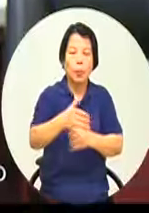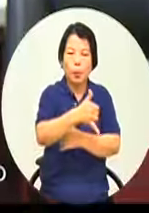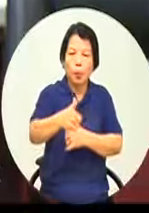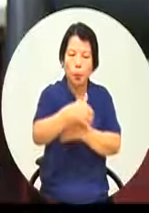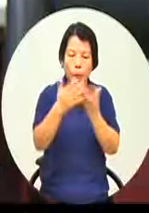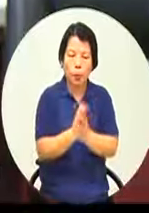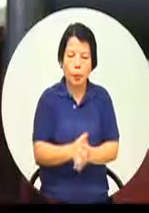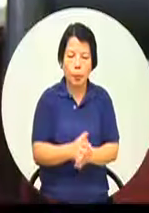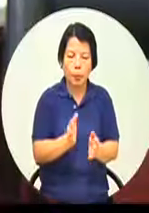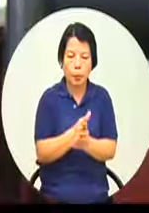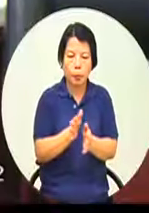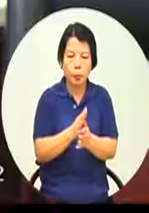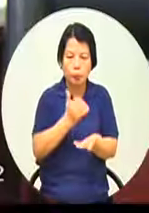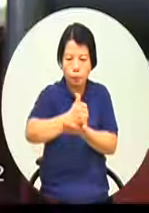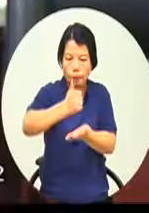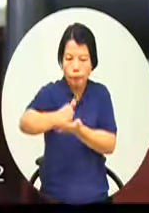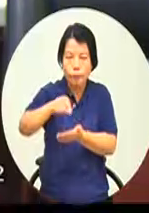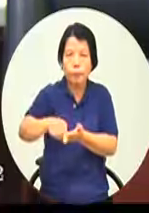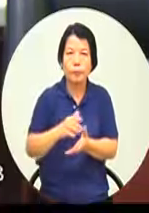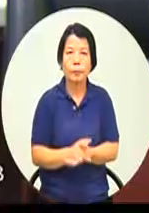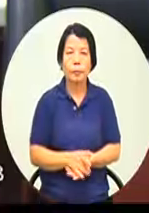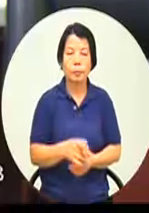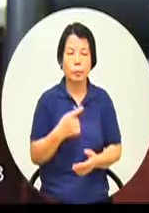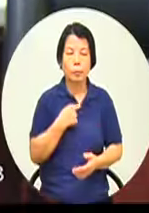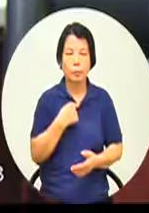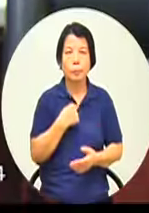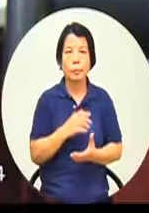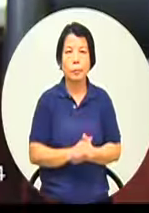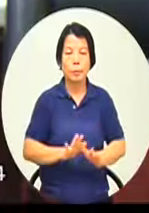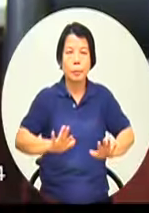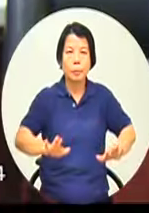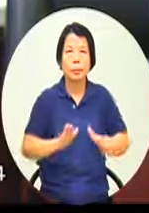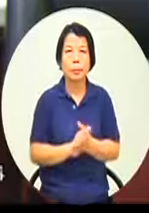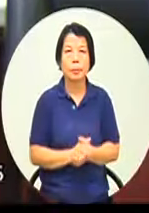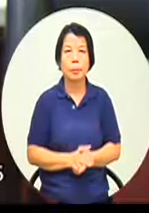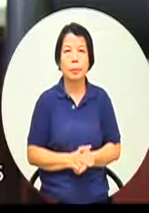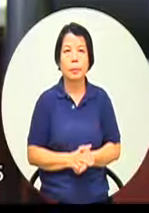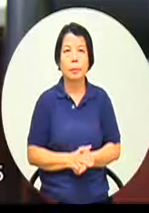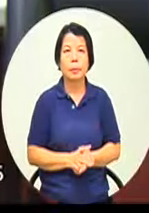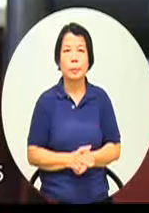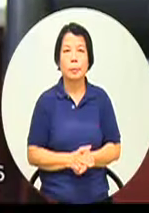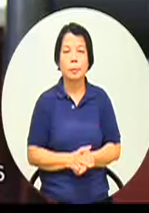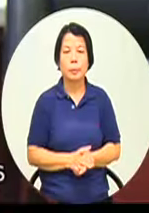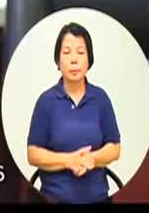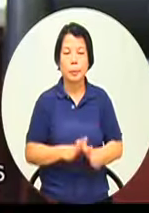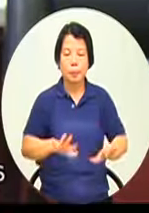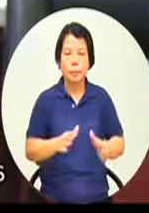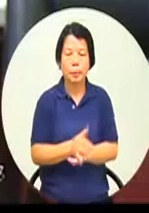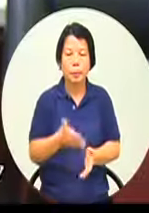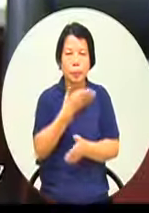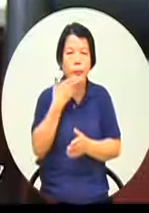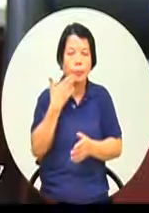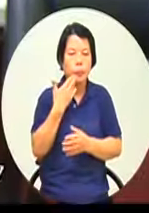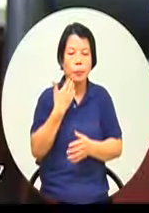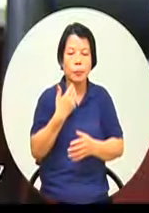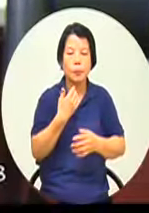那本席是说，我们现在我们的青斑鱼它的价格